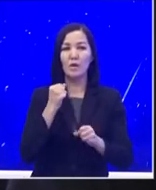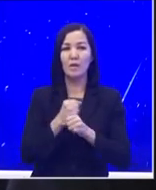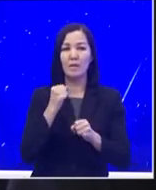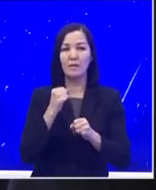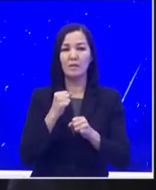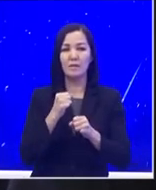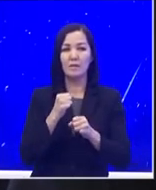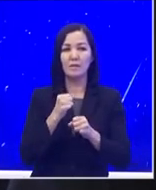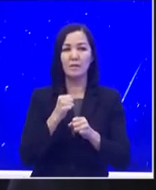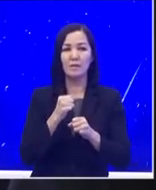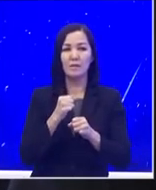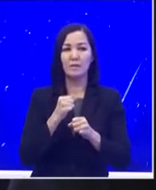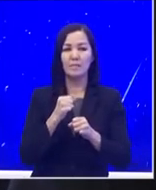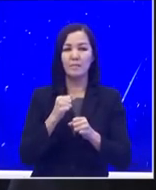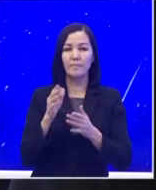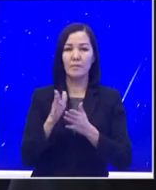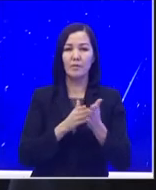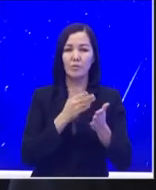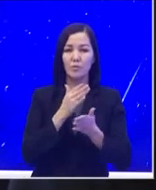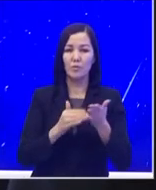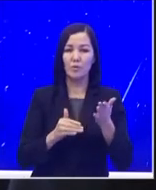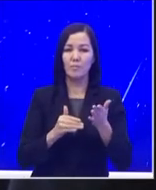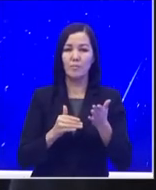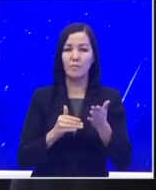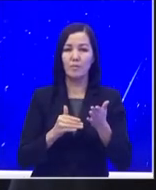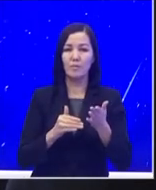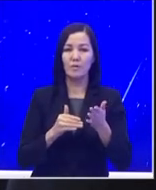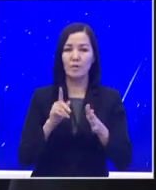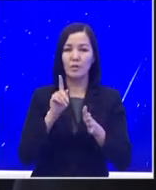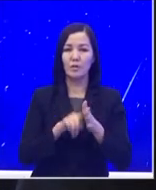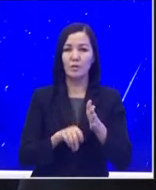қатаңдықты жойып, жеңілдеу жасап